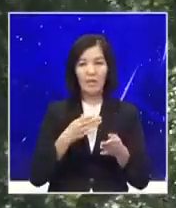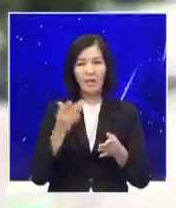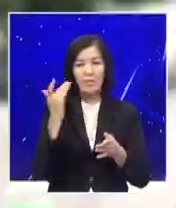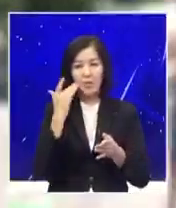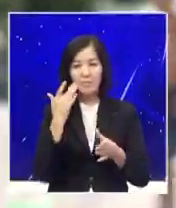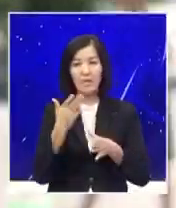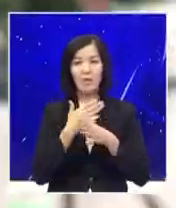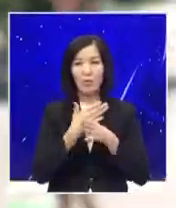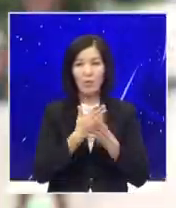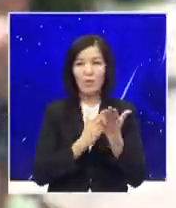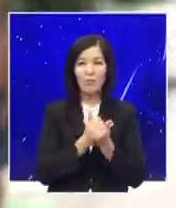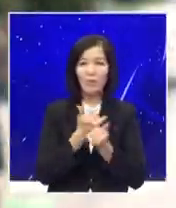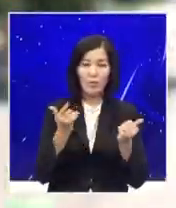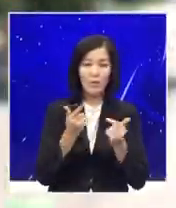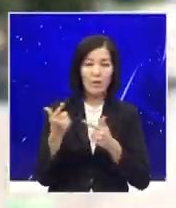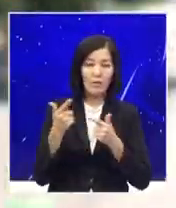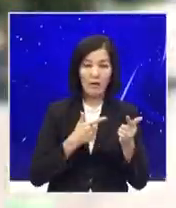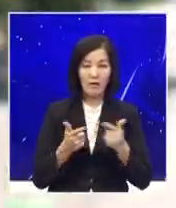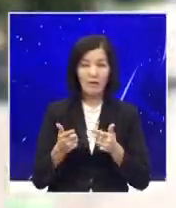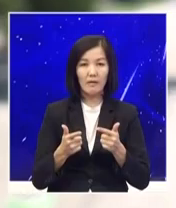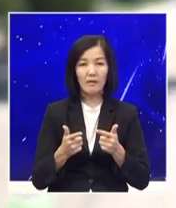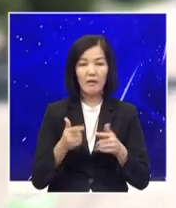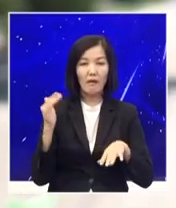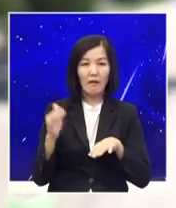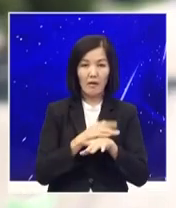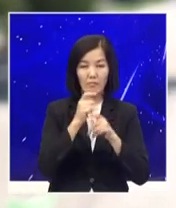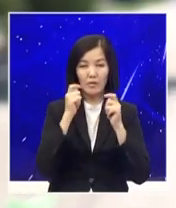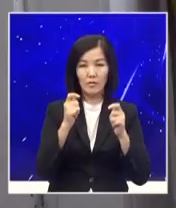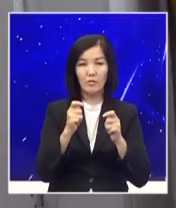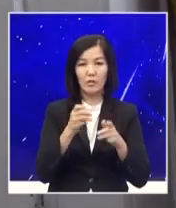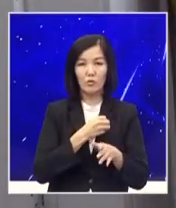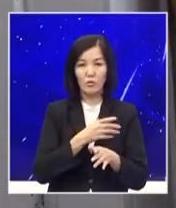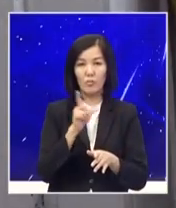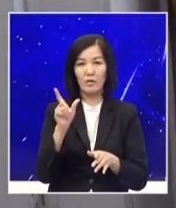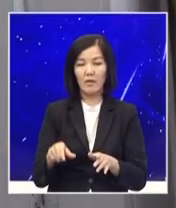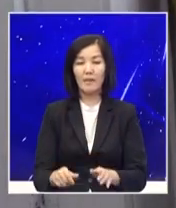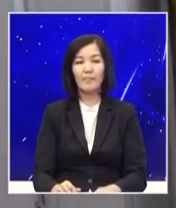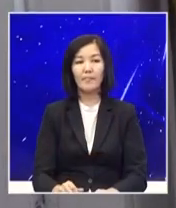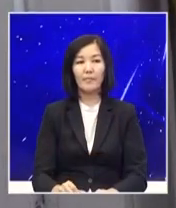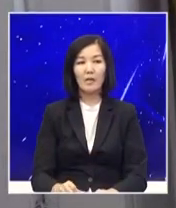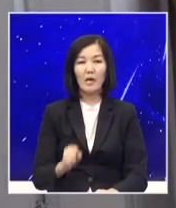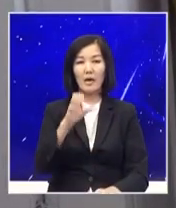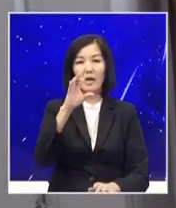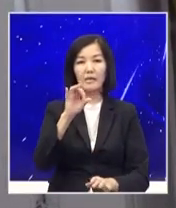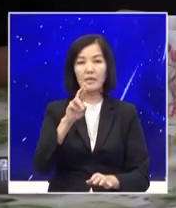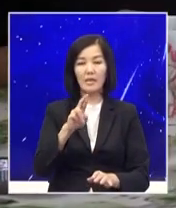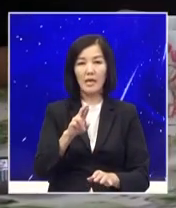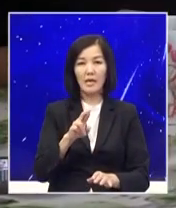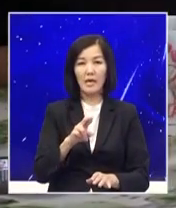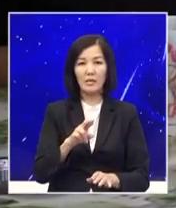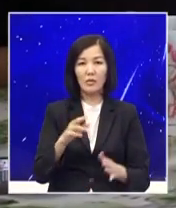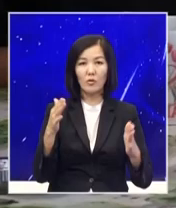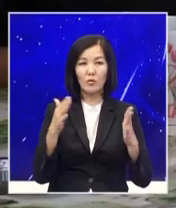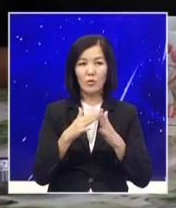ұшын созып, қашанда болмасын қайырымдылық жасап жүреді ол кісі. Әсия Майкен қызы тынымсыз тірлігінің арқасында